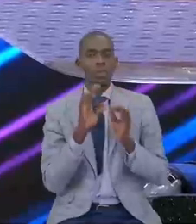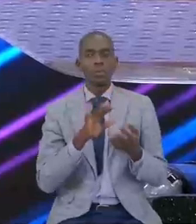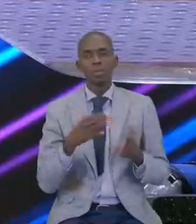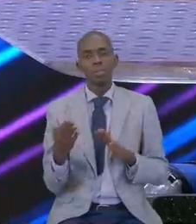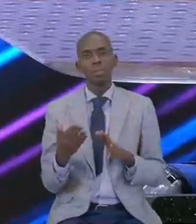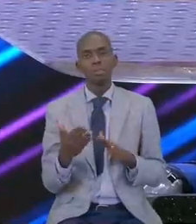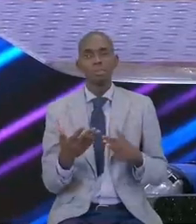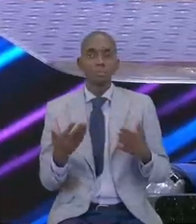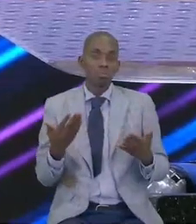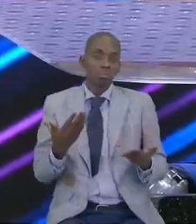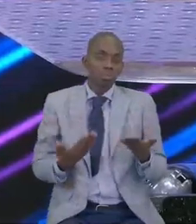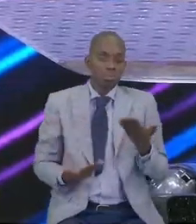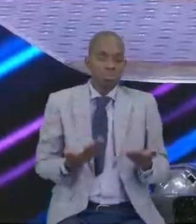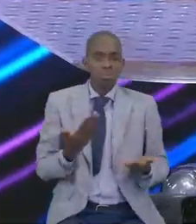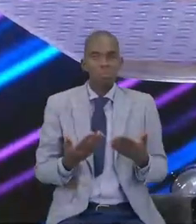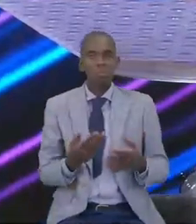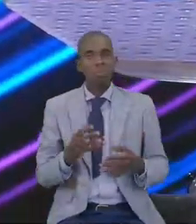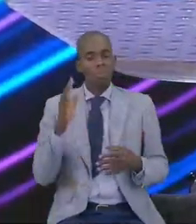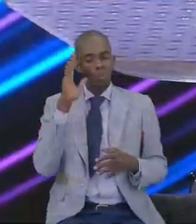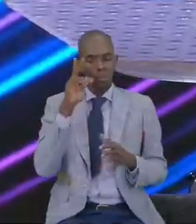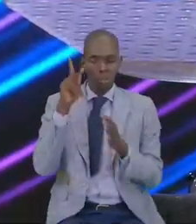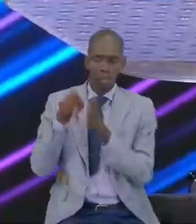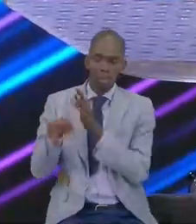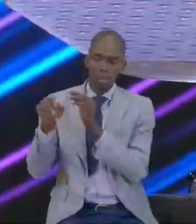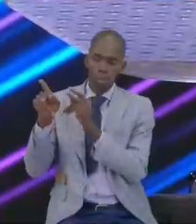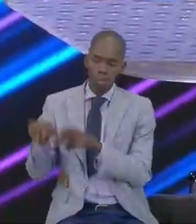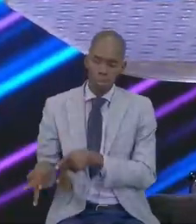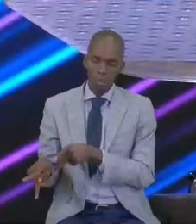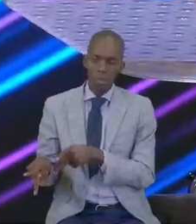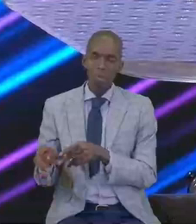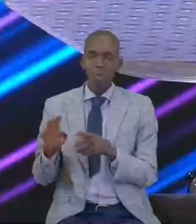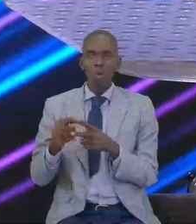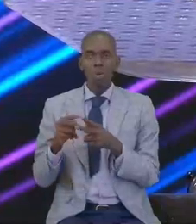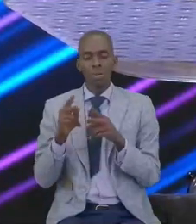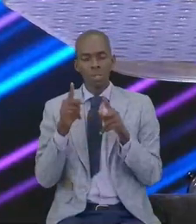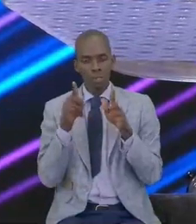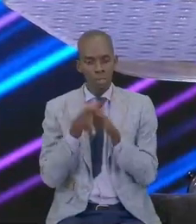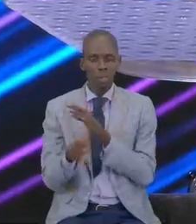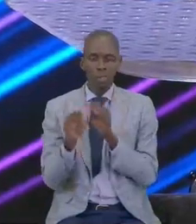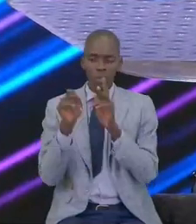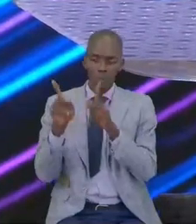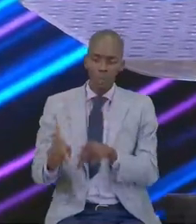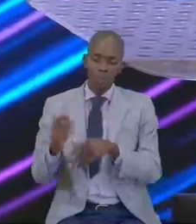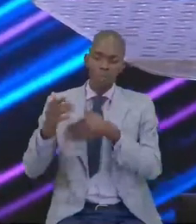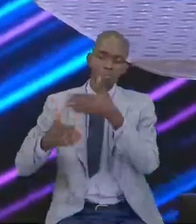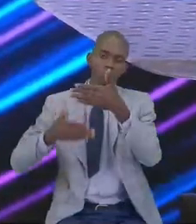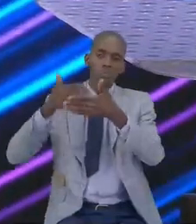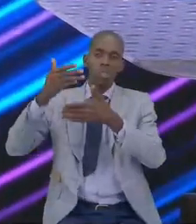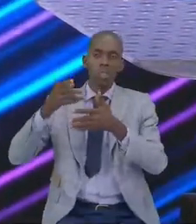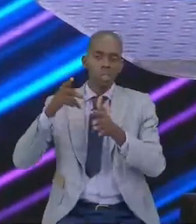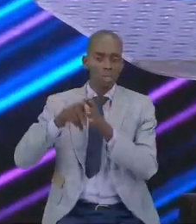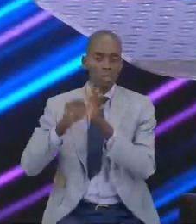La crainte de la mort, soit ils vont tuer la personne, ou tuer son progrès, ou tuer son